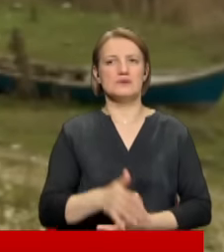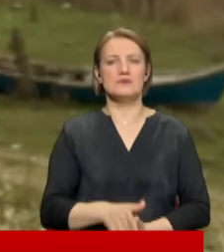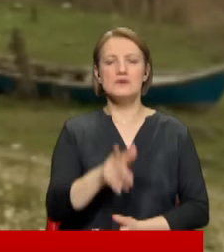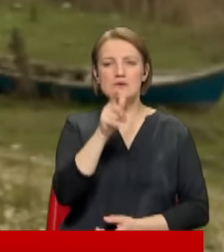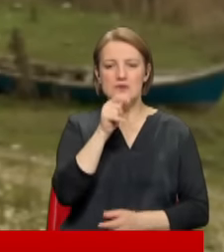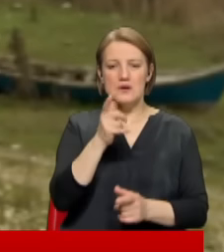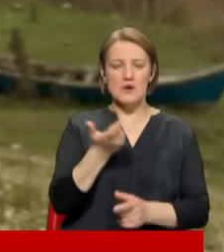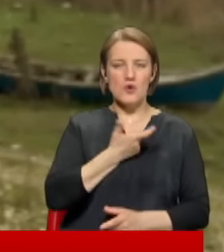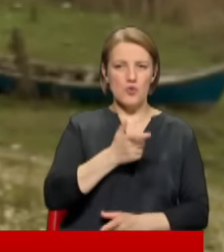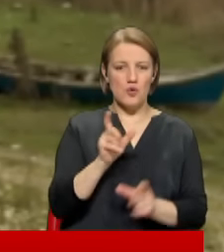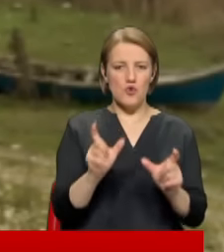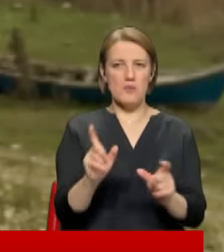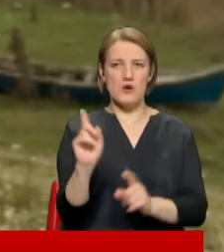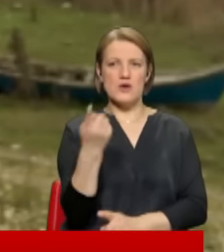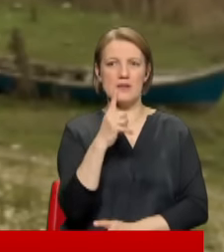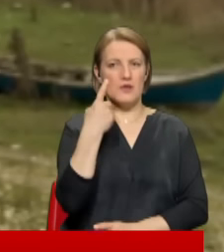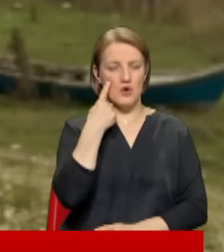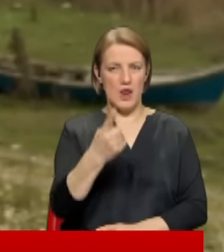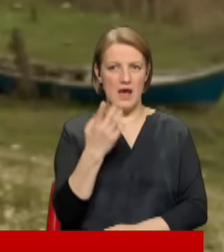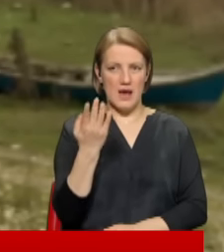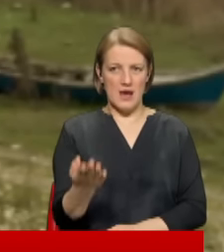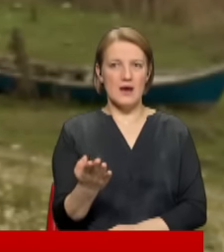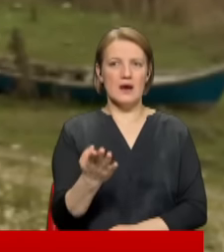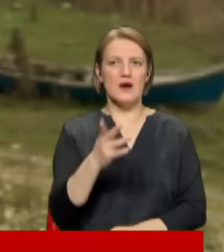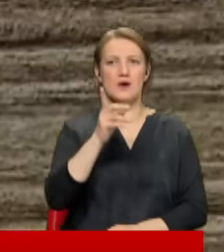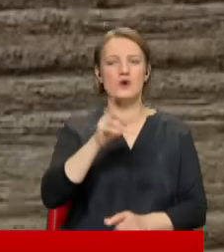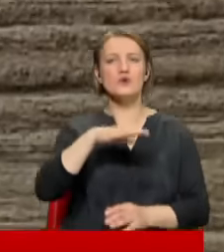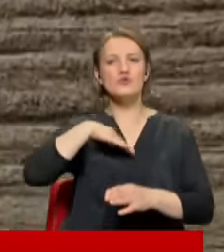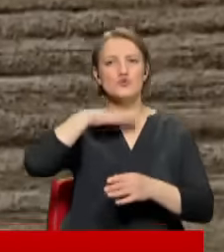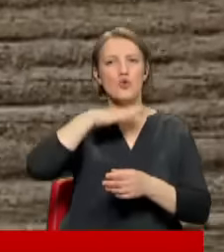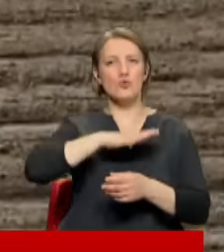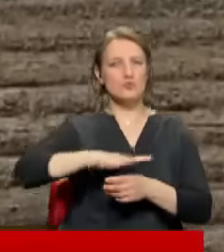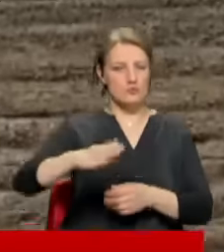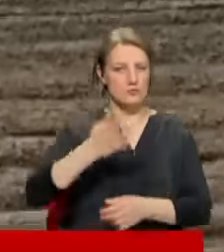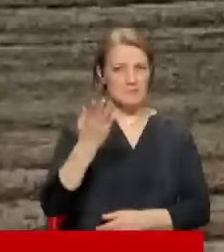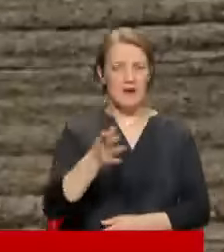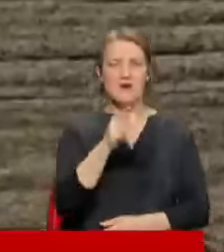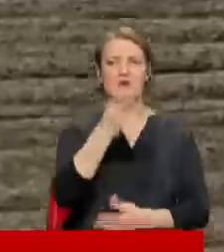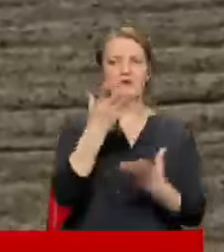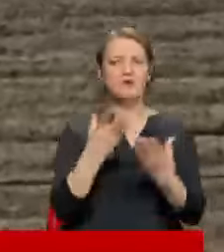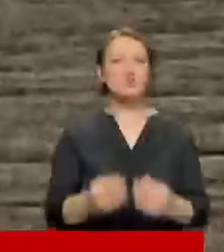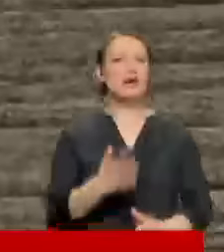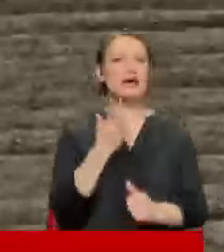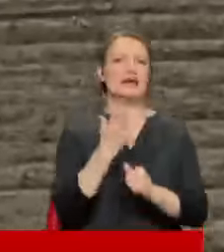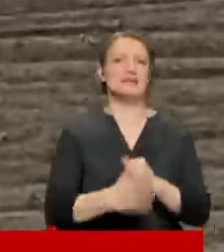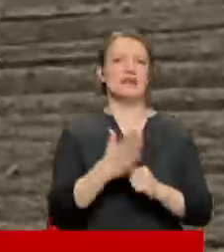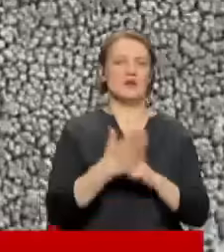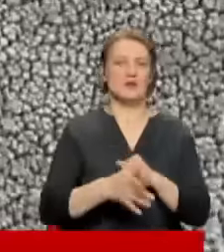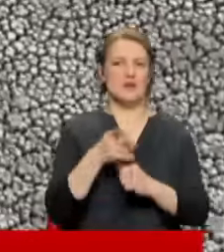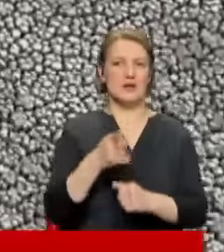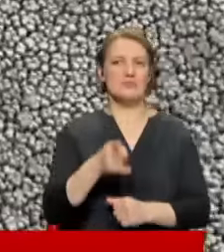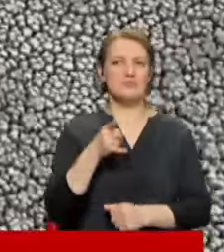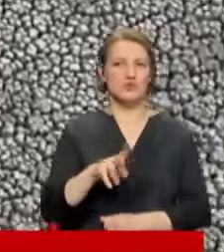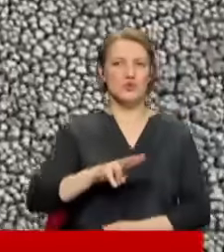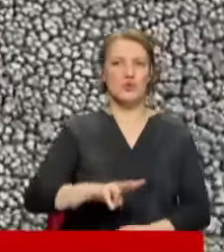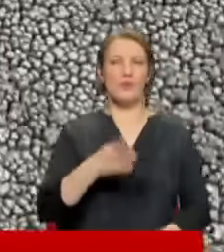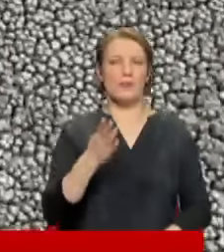korunması yönetmeliğine göre aslında sulak alanların doldurulması ve kurutulması yasaktır. Bu